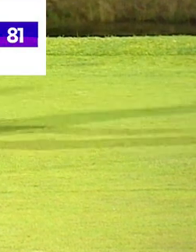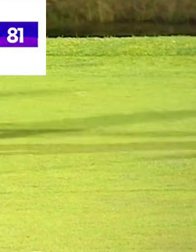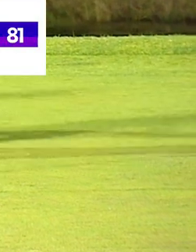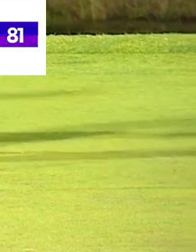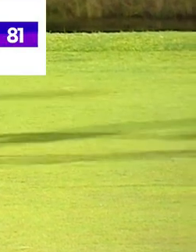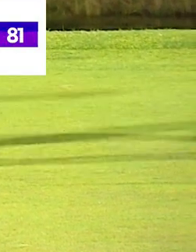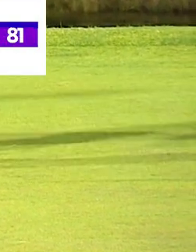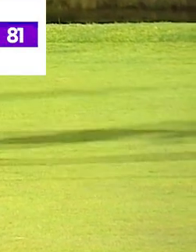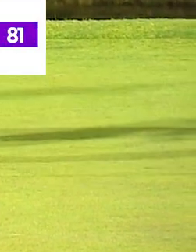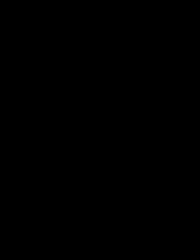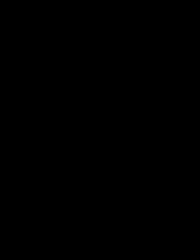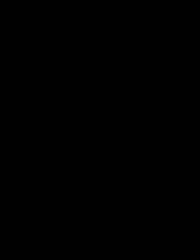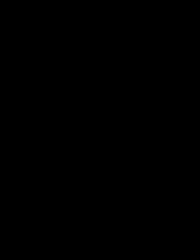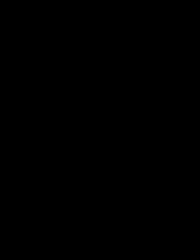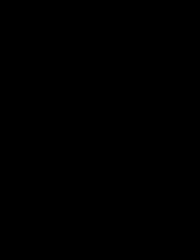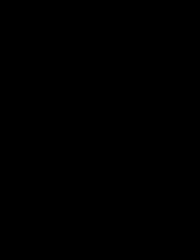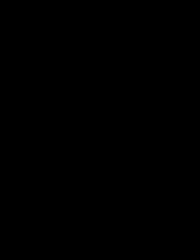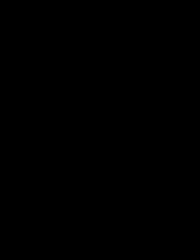오 오 오